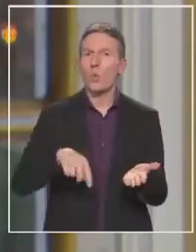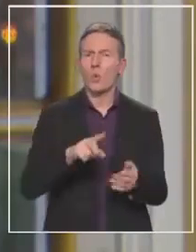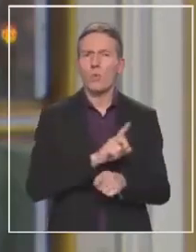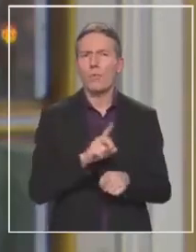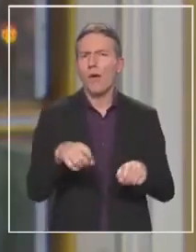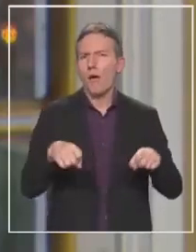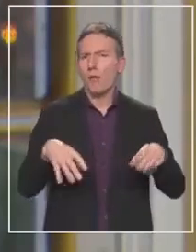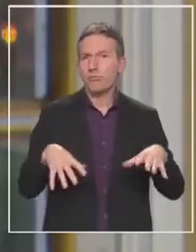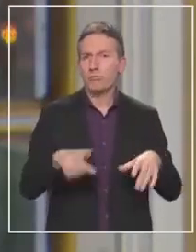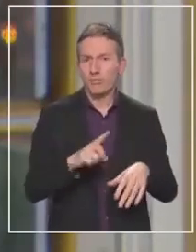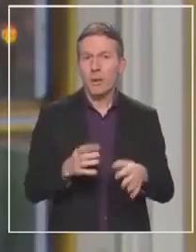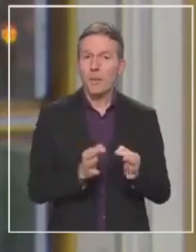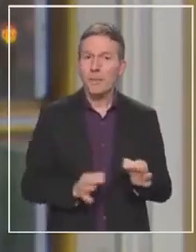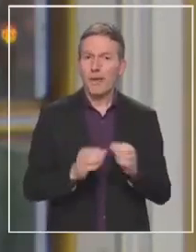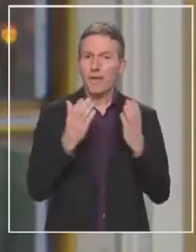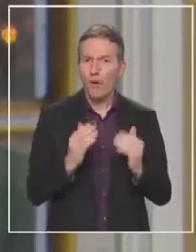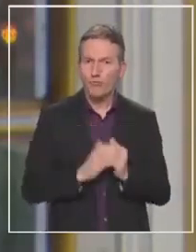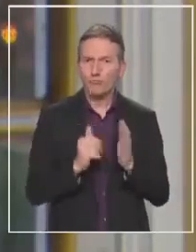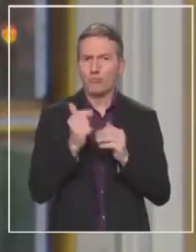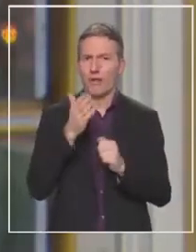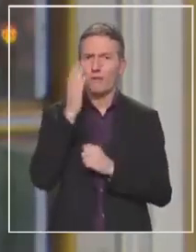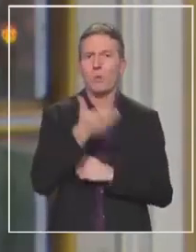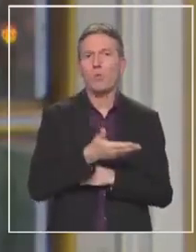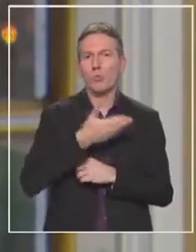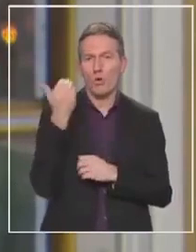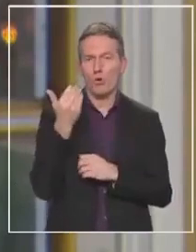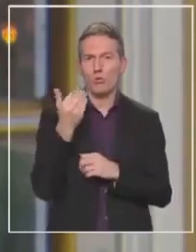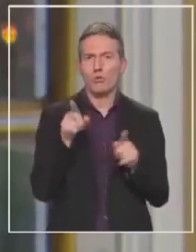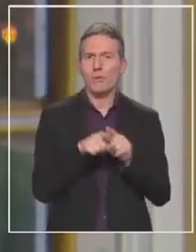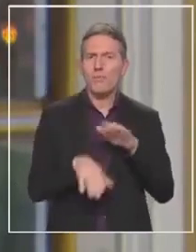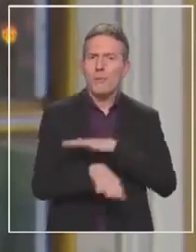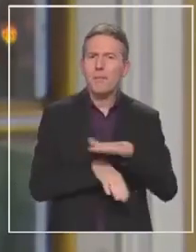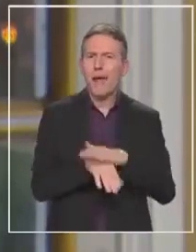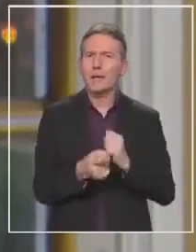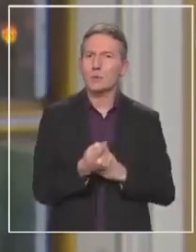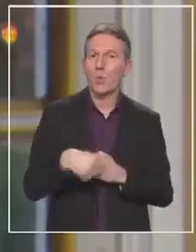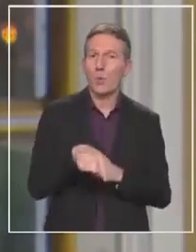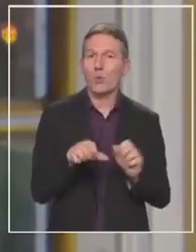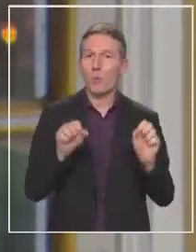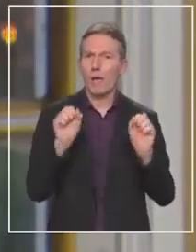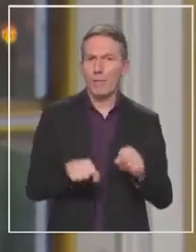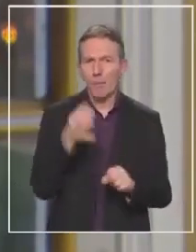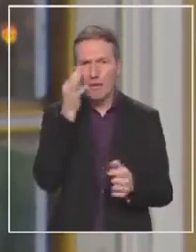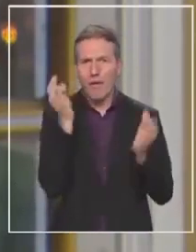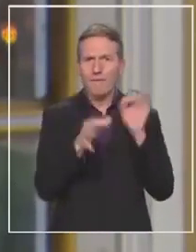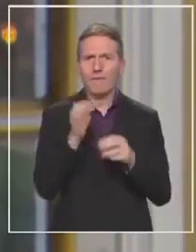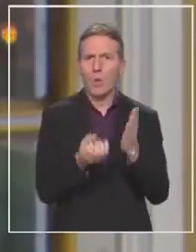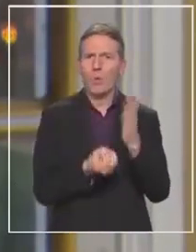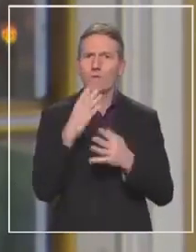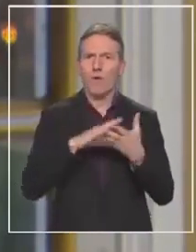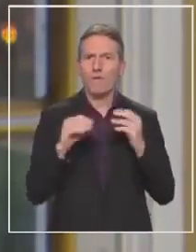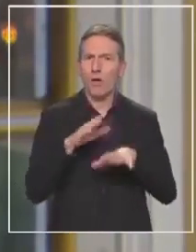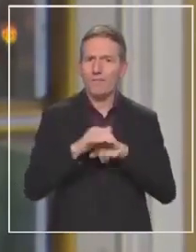résignés notre pays veut bâtir un avenir meilleur reposant sur notre capacité à inventer de nouvelles manières de faire